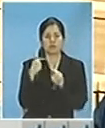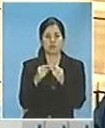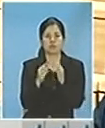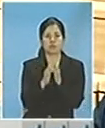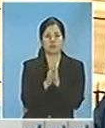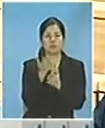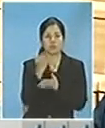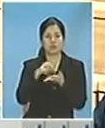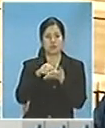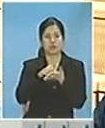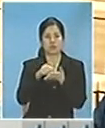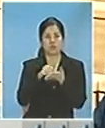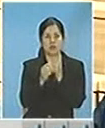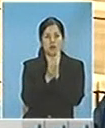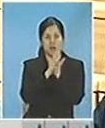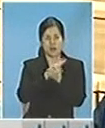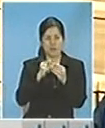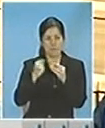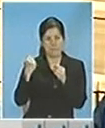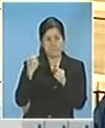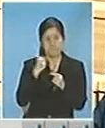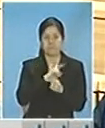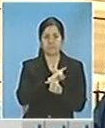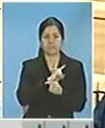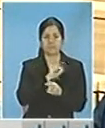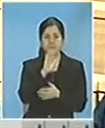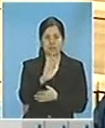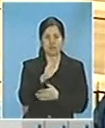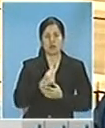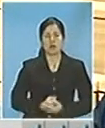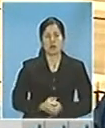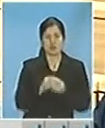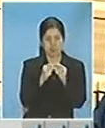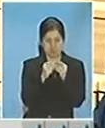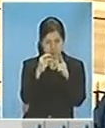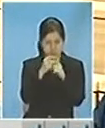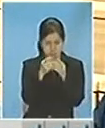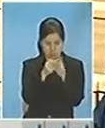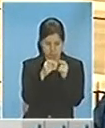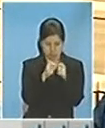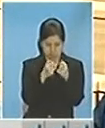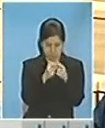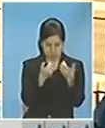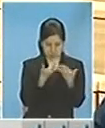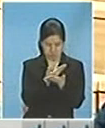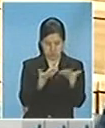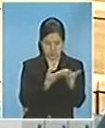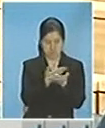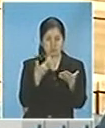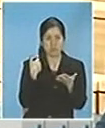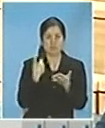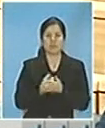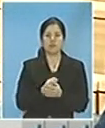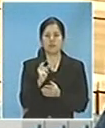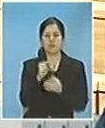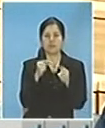ขอแก้ไขเพิ่มเติมอำนาจหน้าที่ของราชบัณฑิตยสถานในการจัดสวัสดิการ